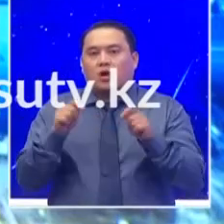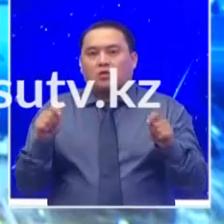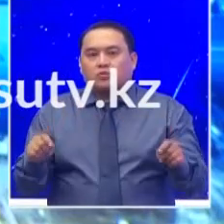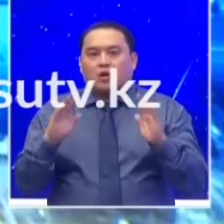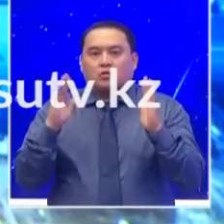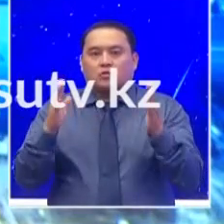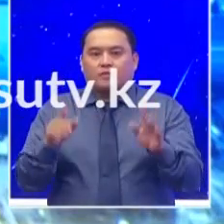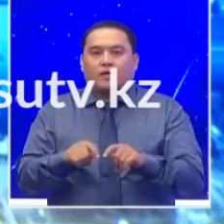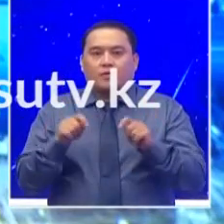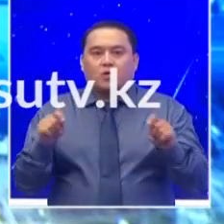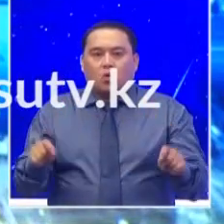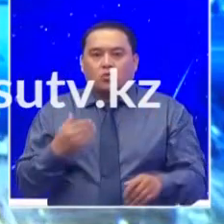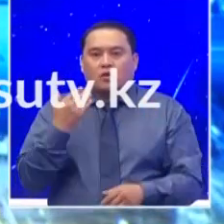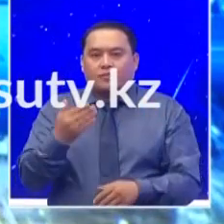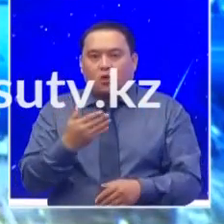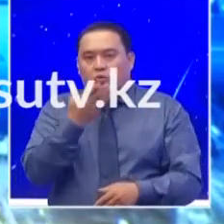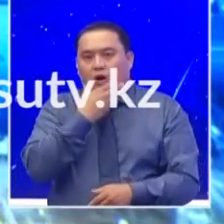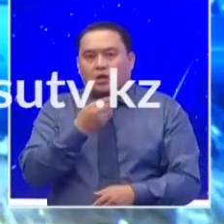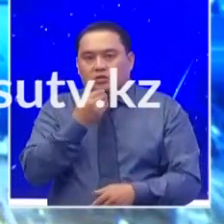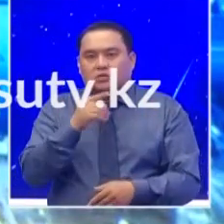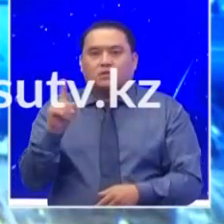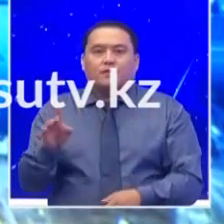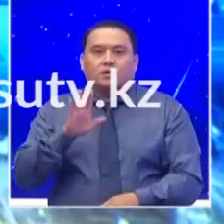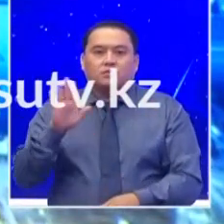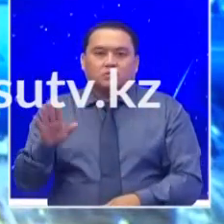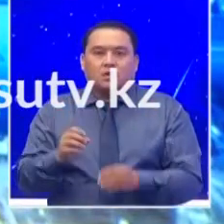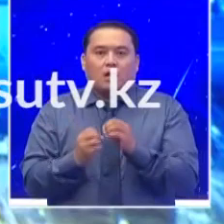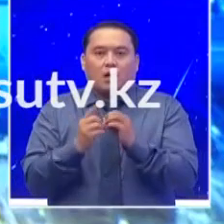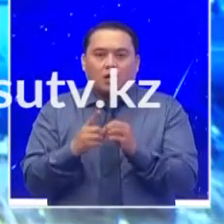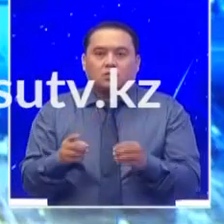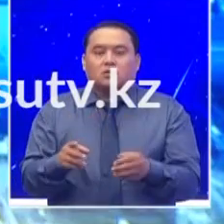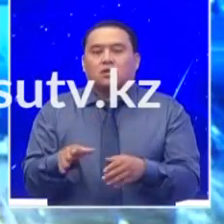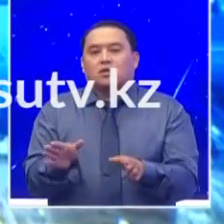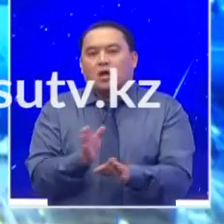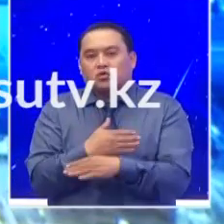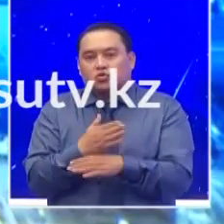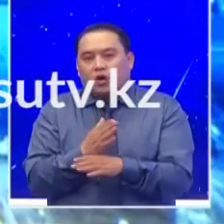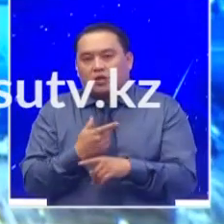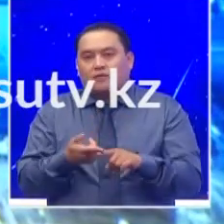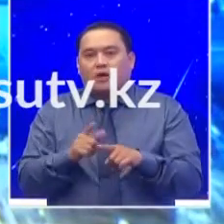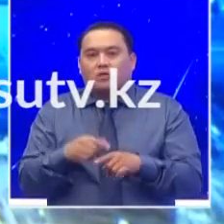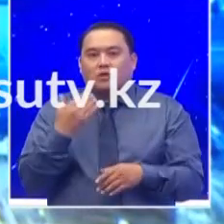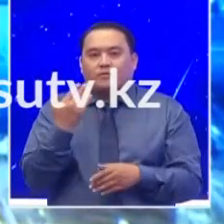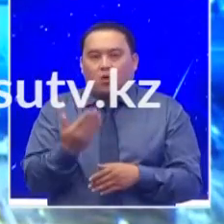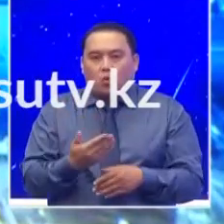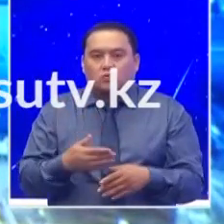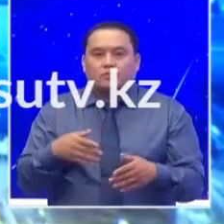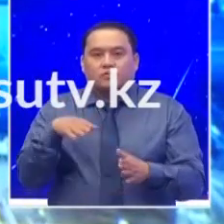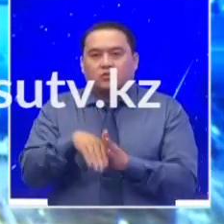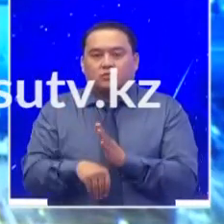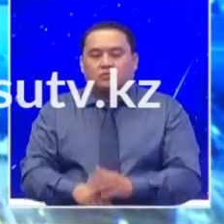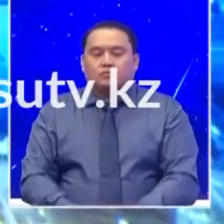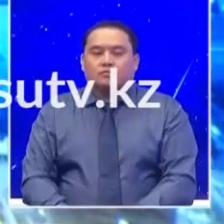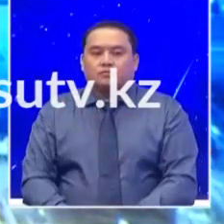учебном заведении открылась аллея выпускников. Ее украсила символичная стела с 11 ласточками и книгой. Какой в ней заложен